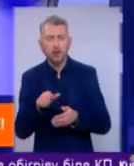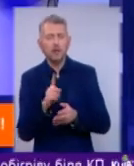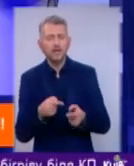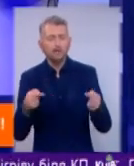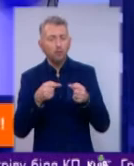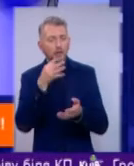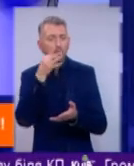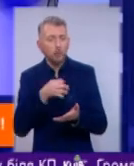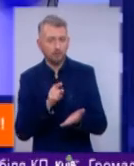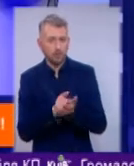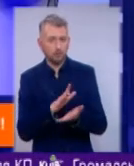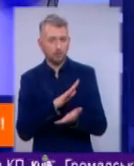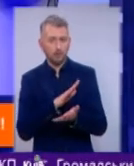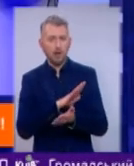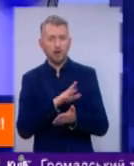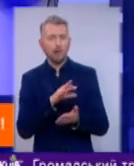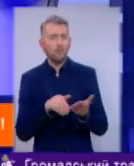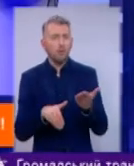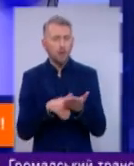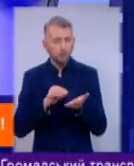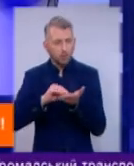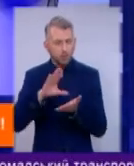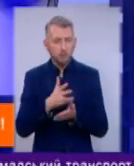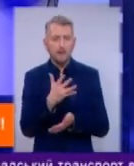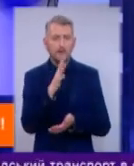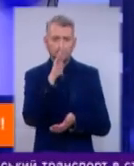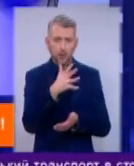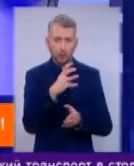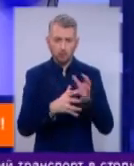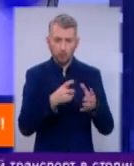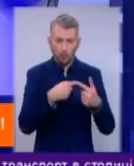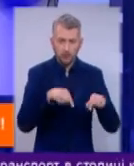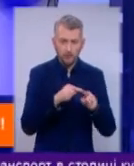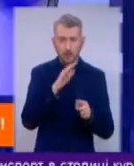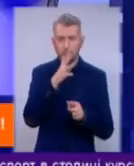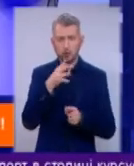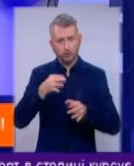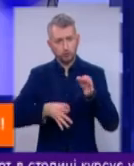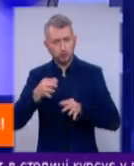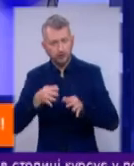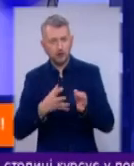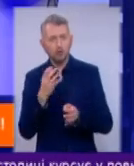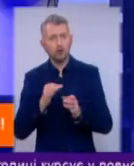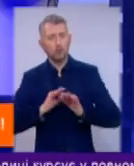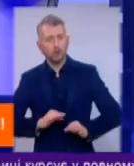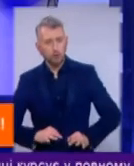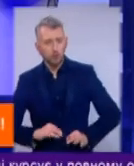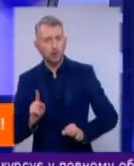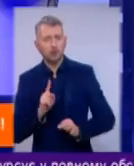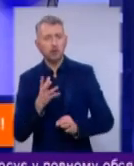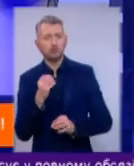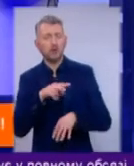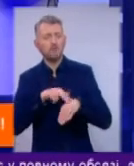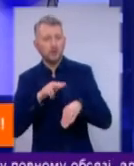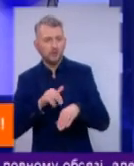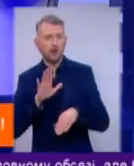відповідним досвідом, а не по методу накопичення. 5 років в міжнародних організаціях, 5 років суддійських, ще в прокуратурі, ще в міліції і ще